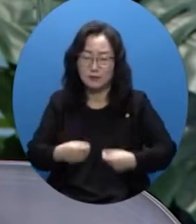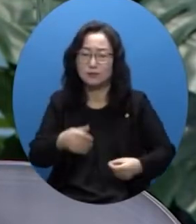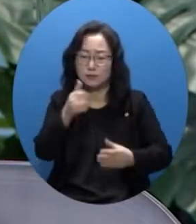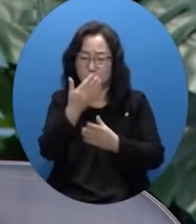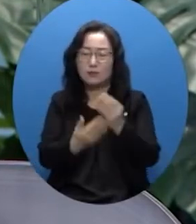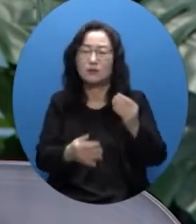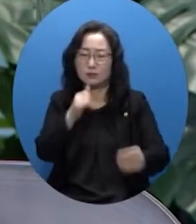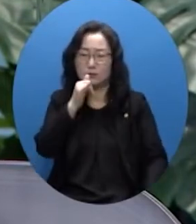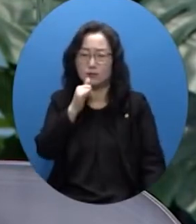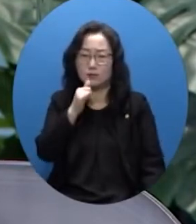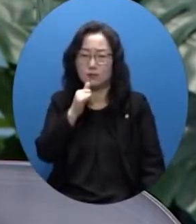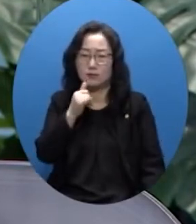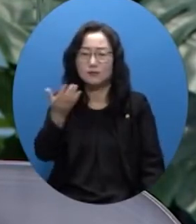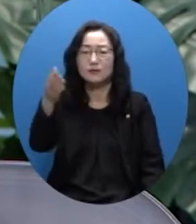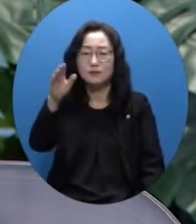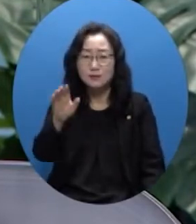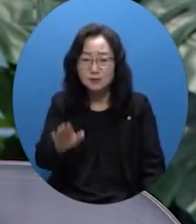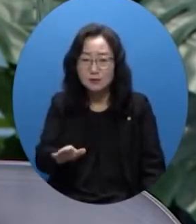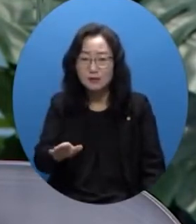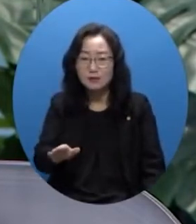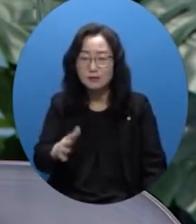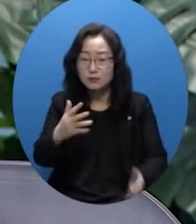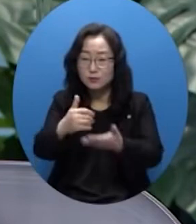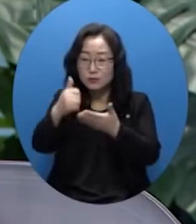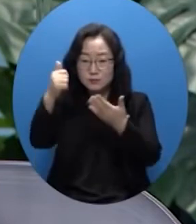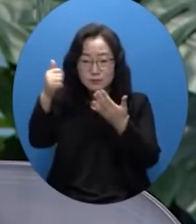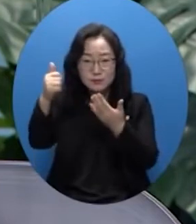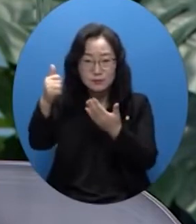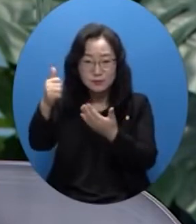합니다 그러나 주님께서